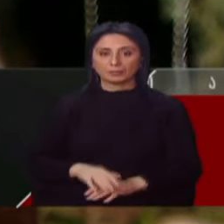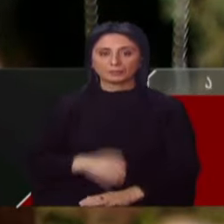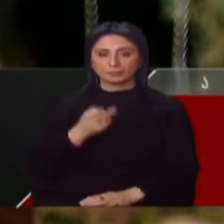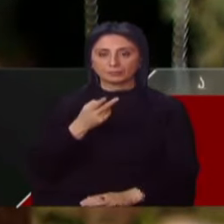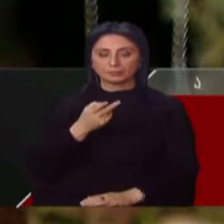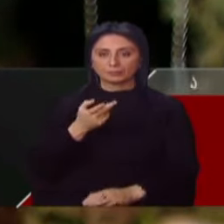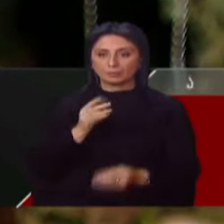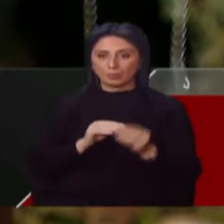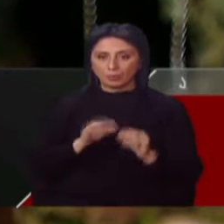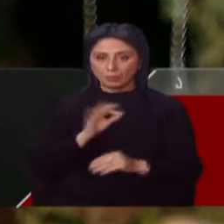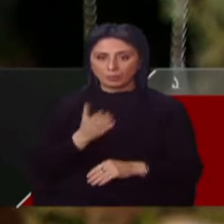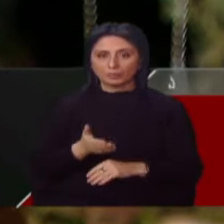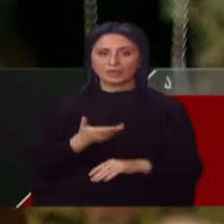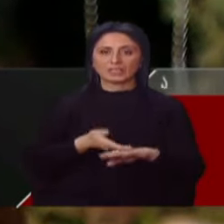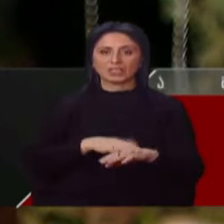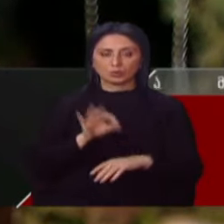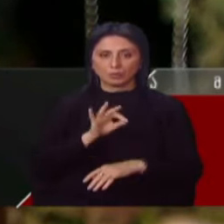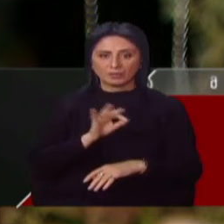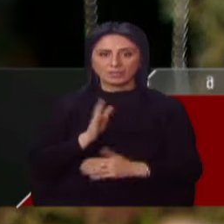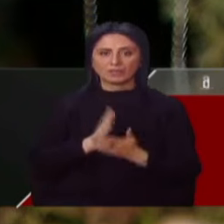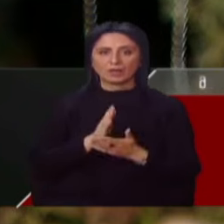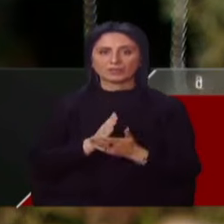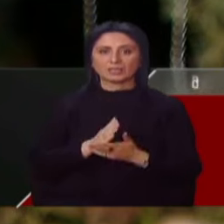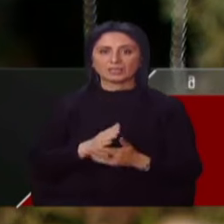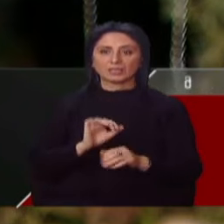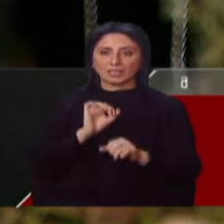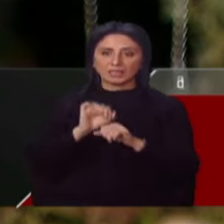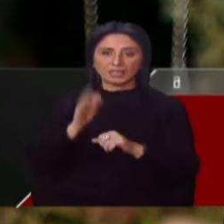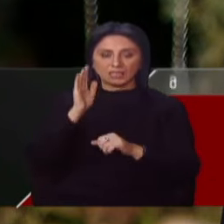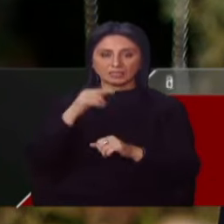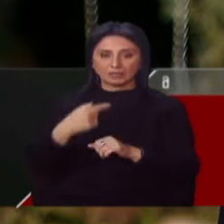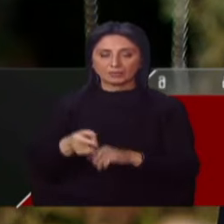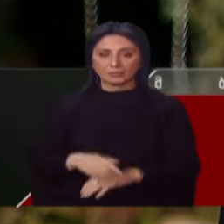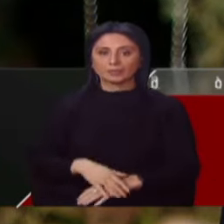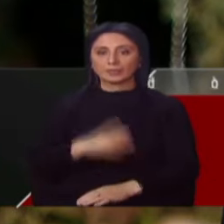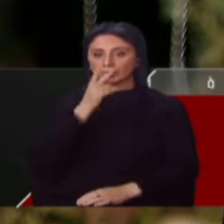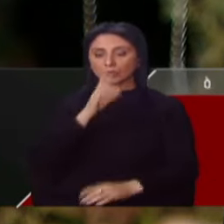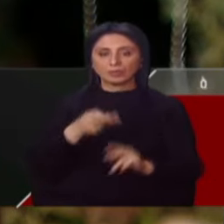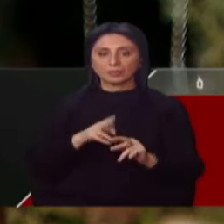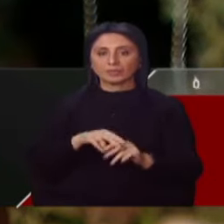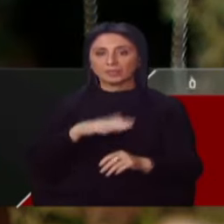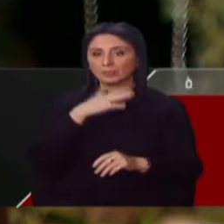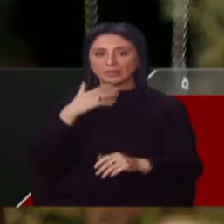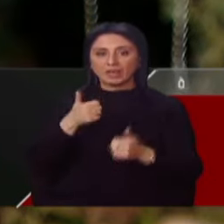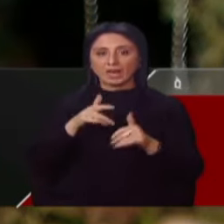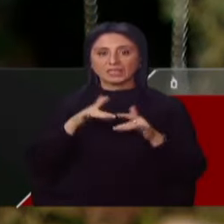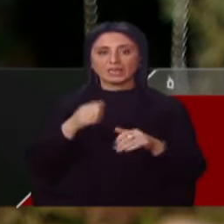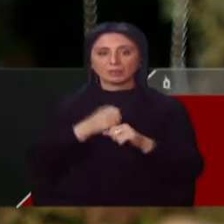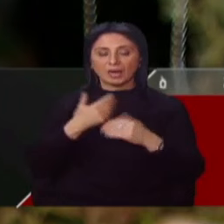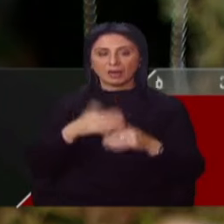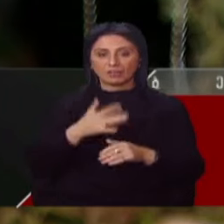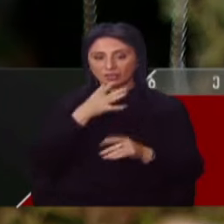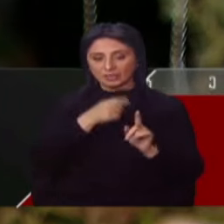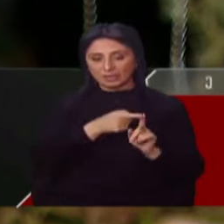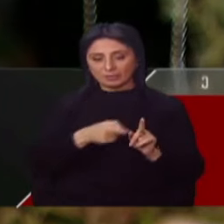იმ გამოწვევებზე, სირთულეებზე, რომელიც გვაქვს დასაძლევი, მიუხედავად იმისა, რომ ბევრი კარგი საქმე გაკეთდა ბოლო